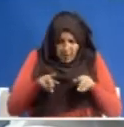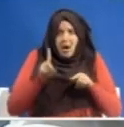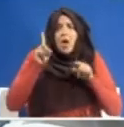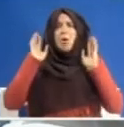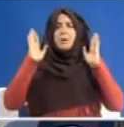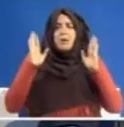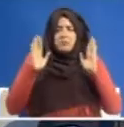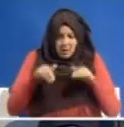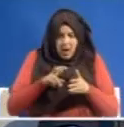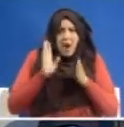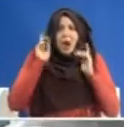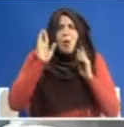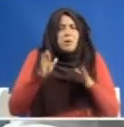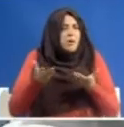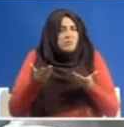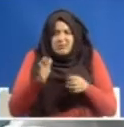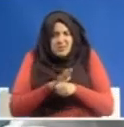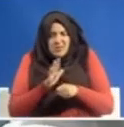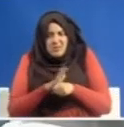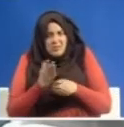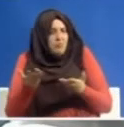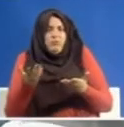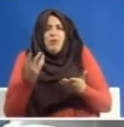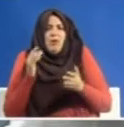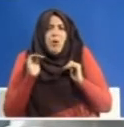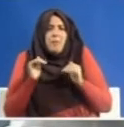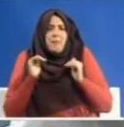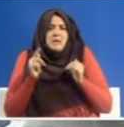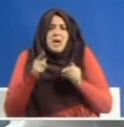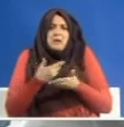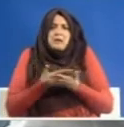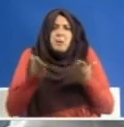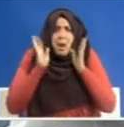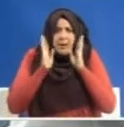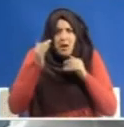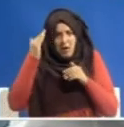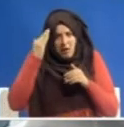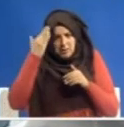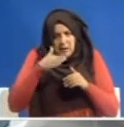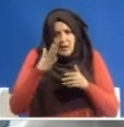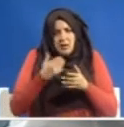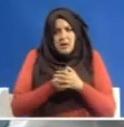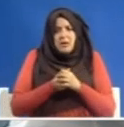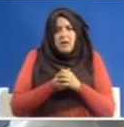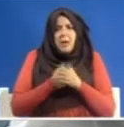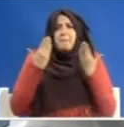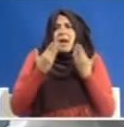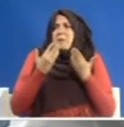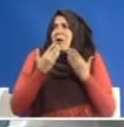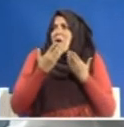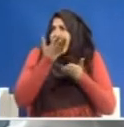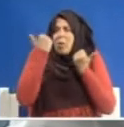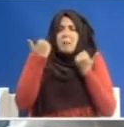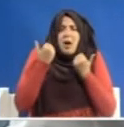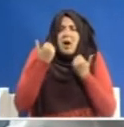هكذا يعني. هذه الأمور أمور بديهية، أمور مسلمات بسيطة جدا، حتى اللي ما قراش ولا شيء والناس